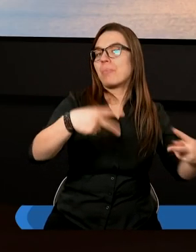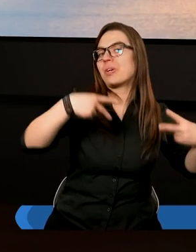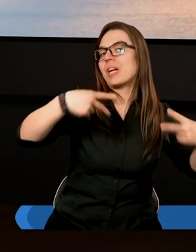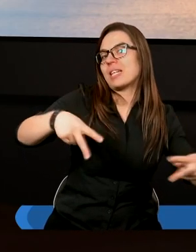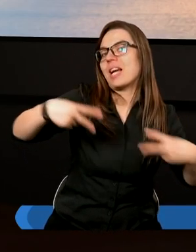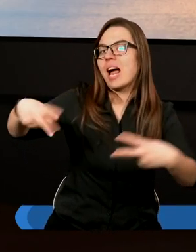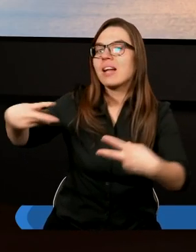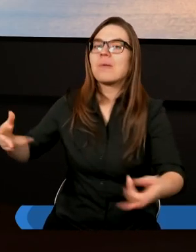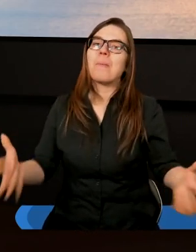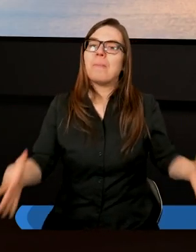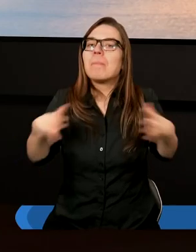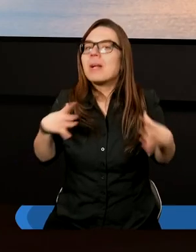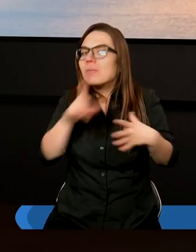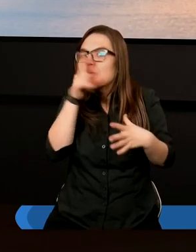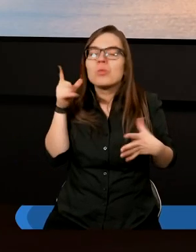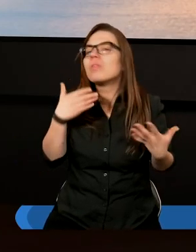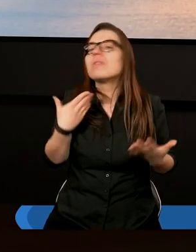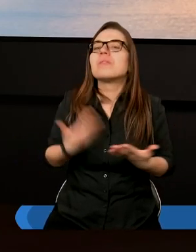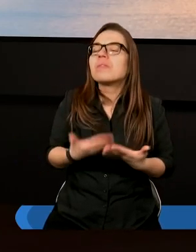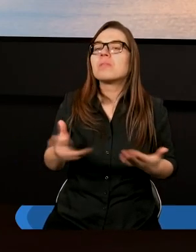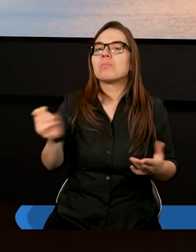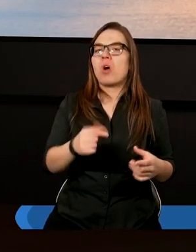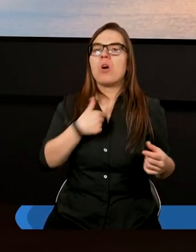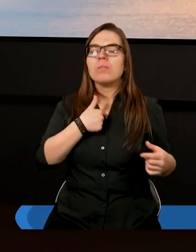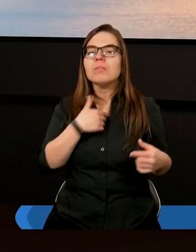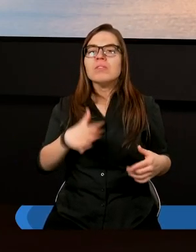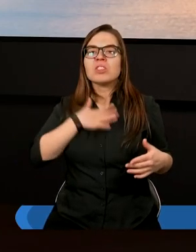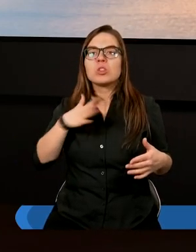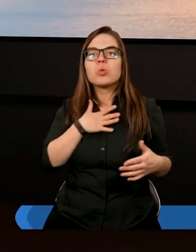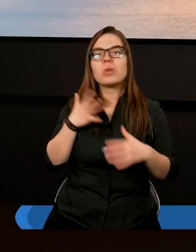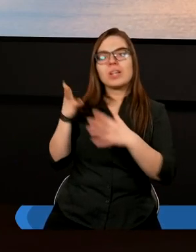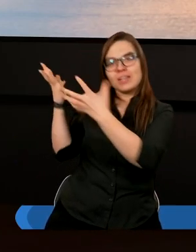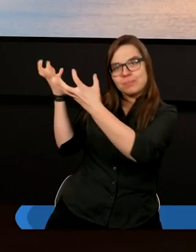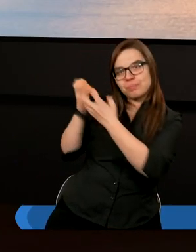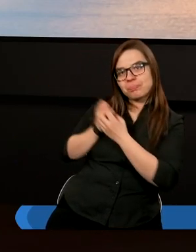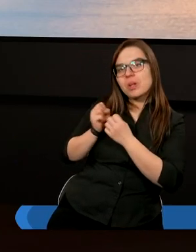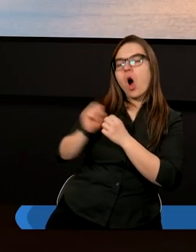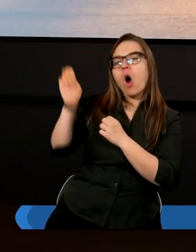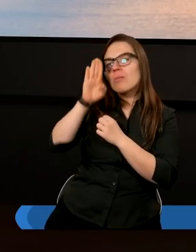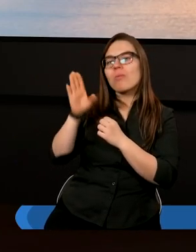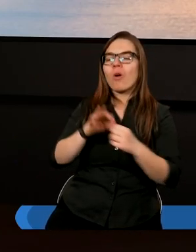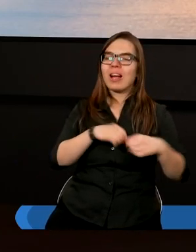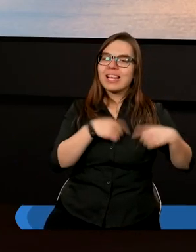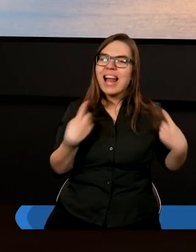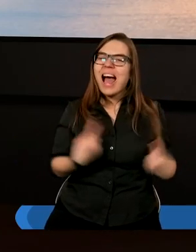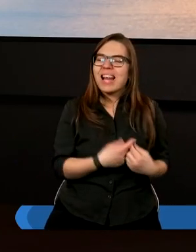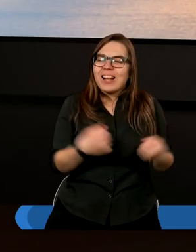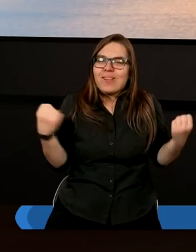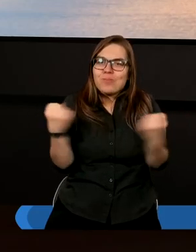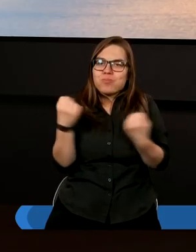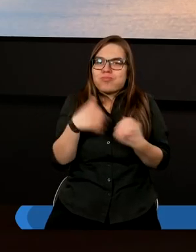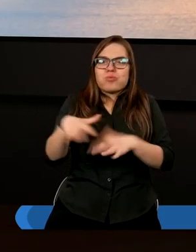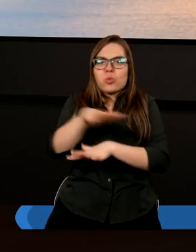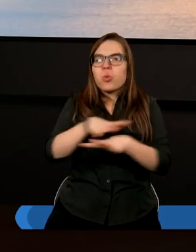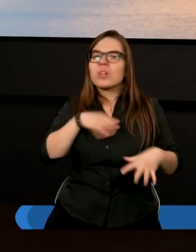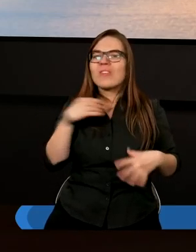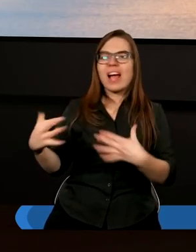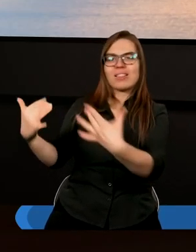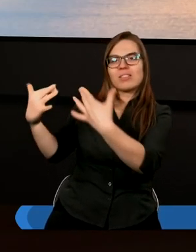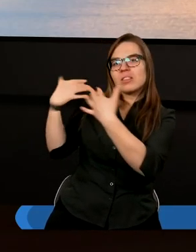bezpiecznie innym ludziom jeżeli czerpiemy to od Boga i to wtedy wiadomo że